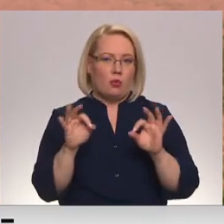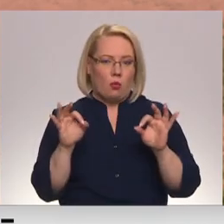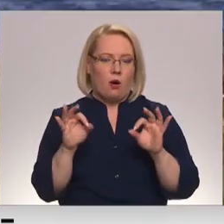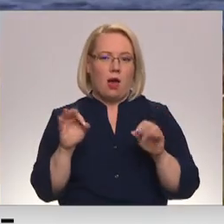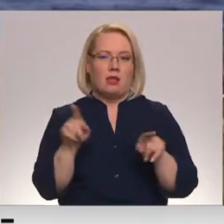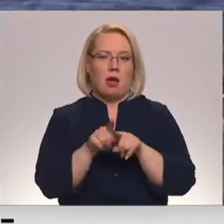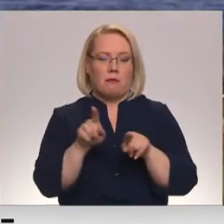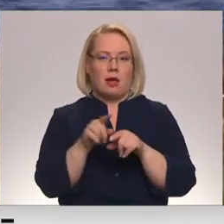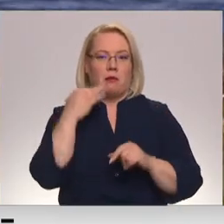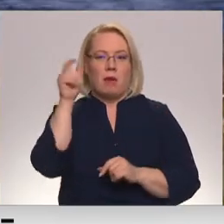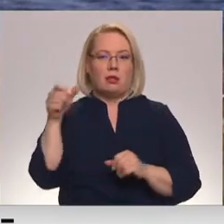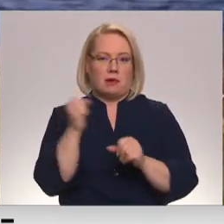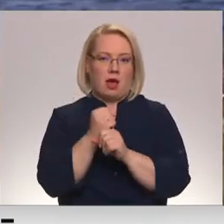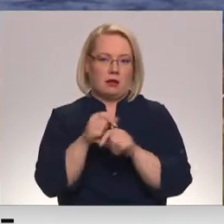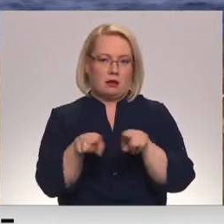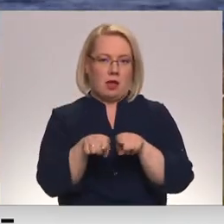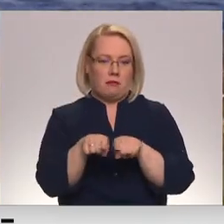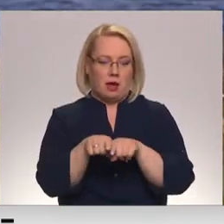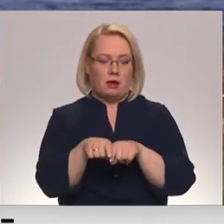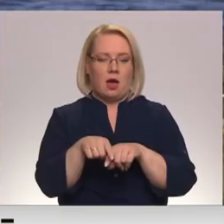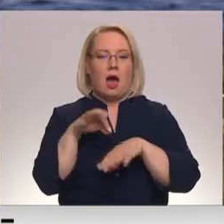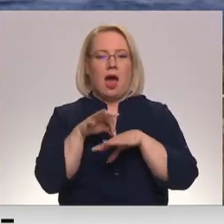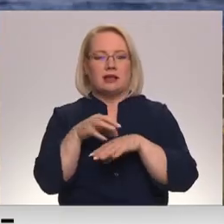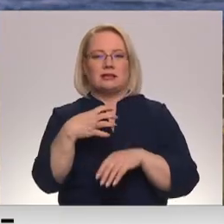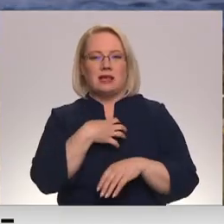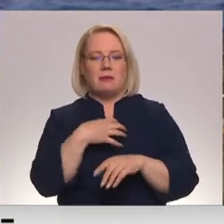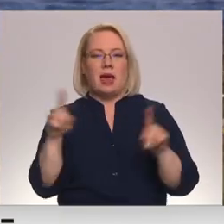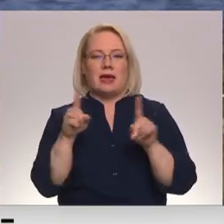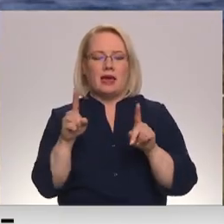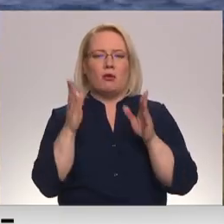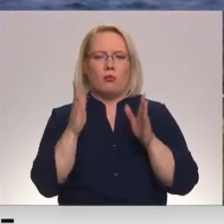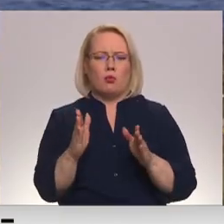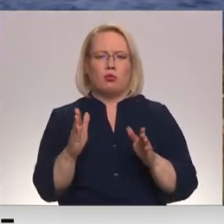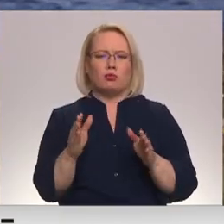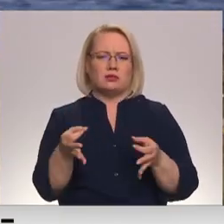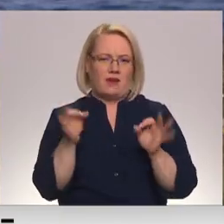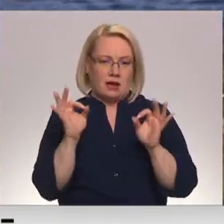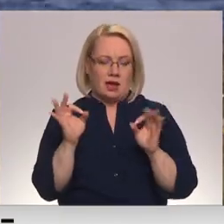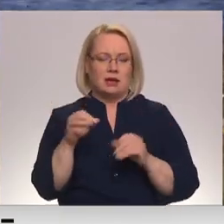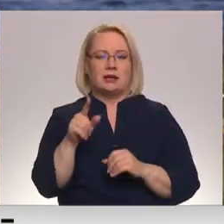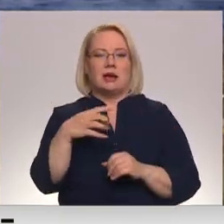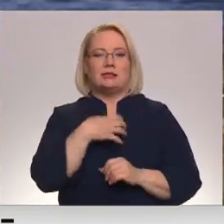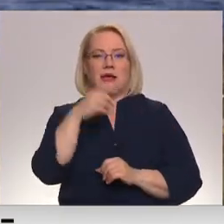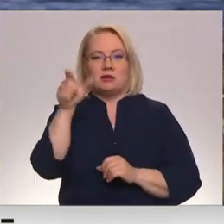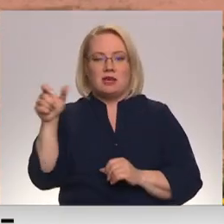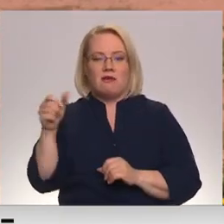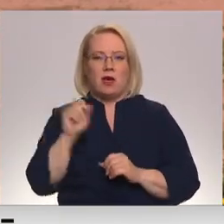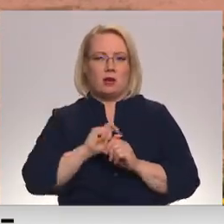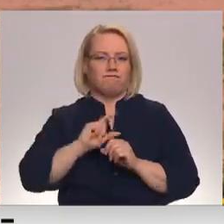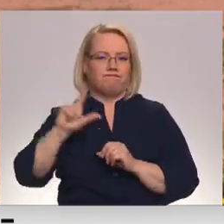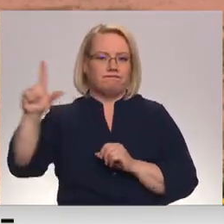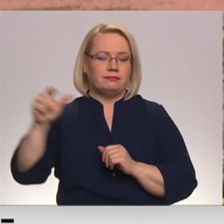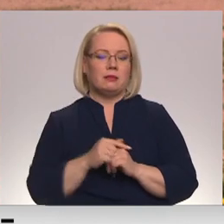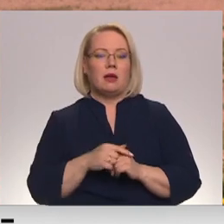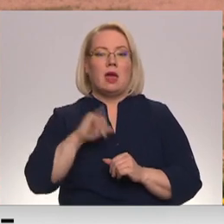darīt tāpat. Ādas slimības bija, ir un būs aktuālas, saka dermatologs. Ik gadu pacientu kļūstot vairāk. Un, ja mēs